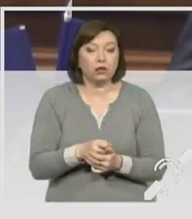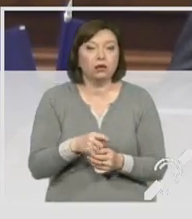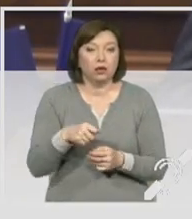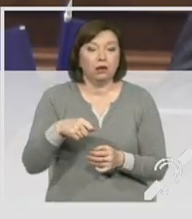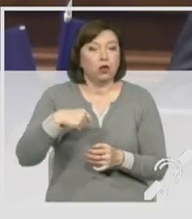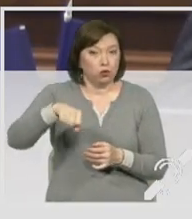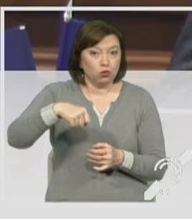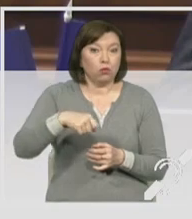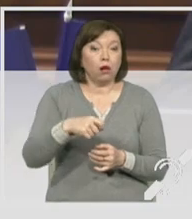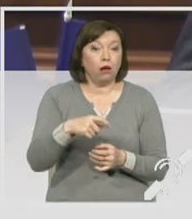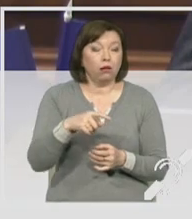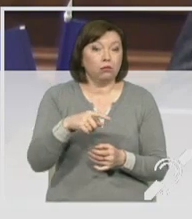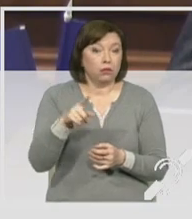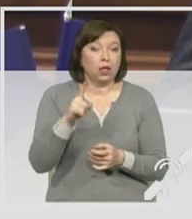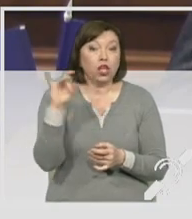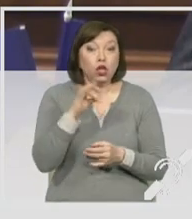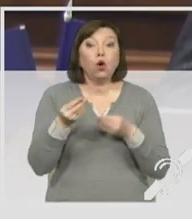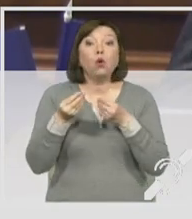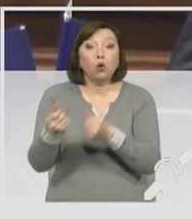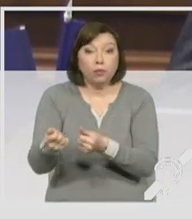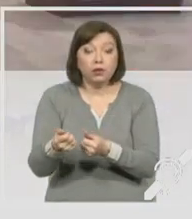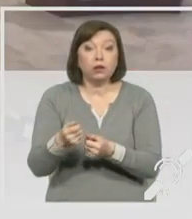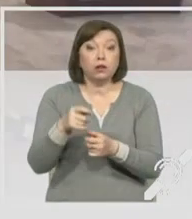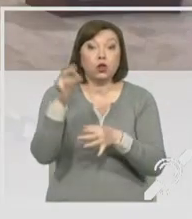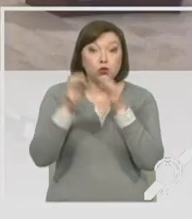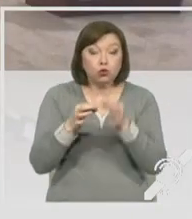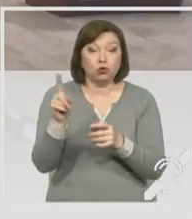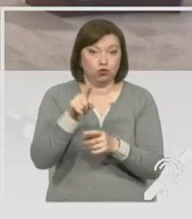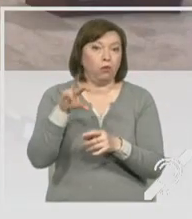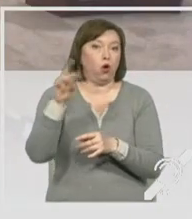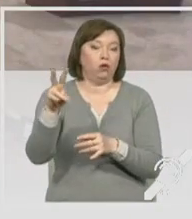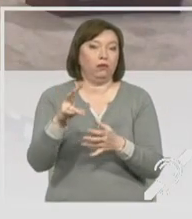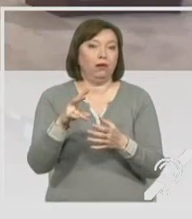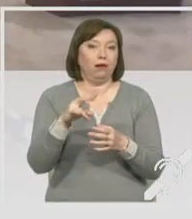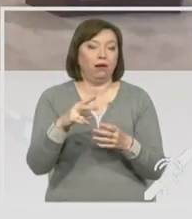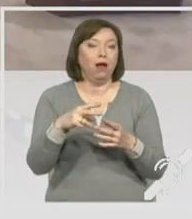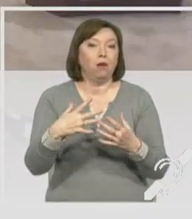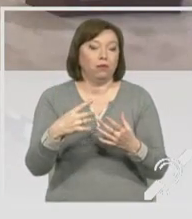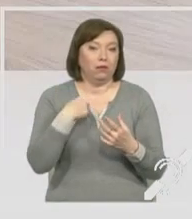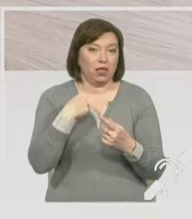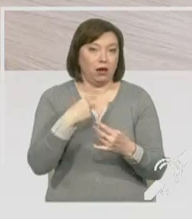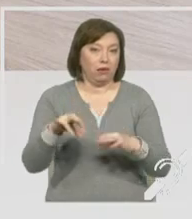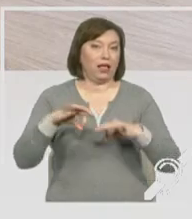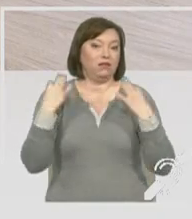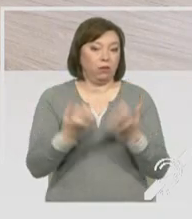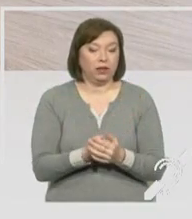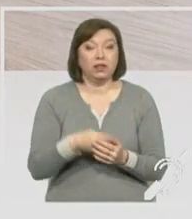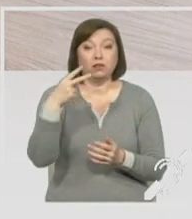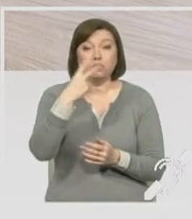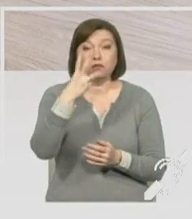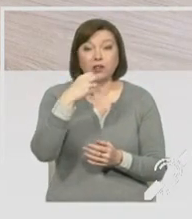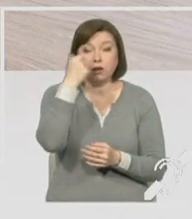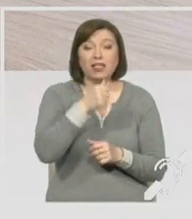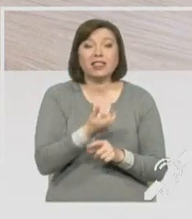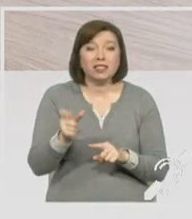fre și a convins acel judecător să ia o anumit deciziei potrivit statisticii prezentate de Parlament în 2023 cel mai